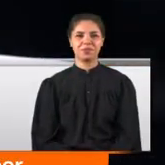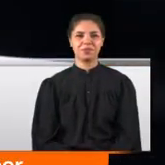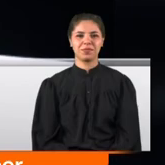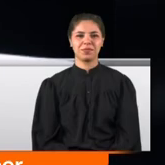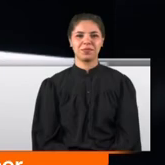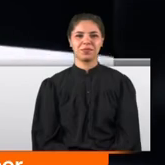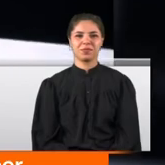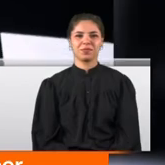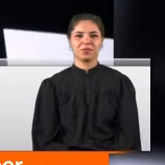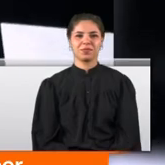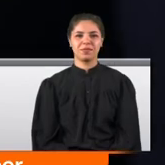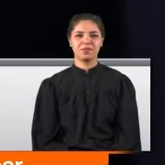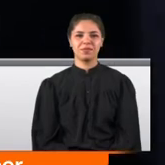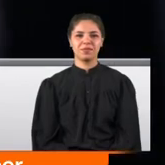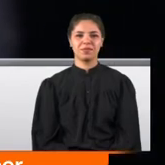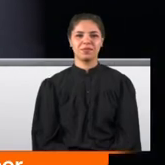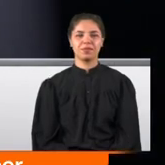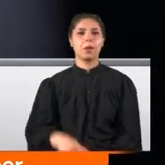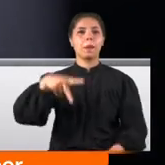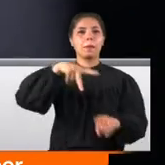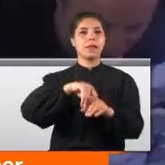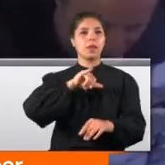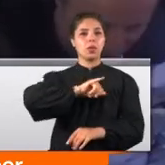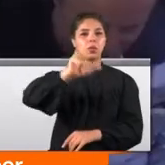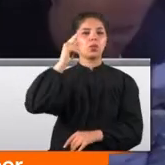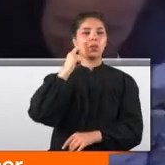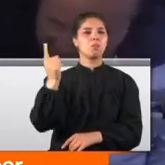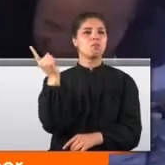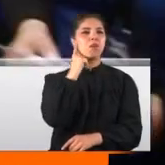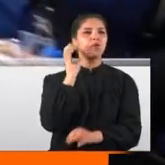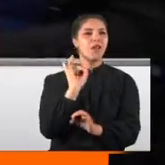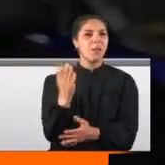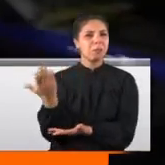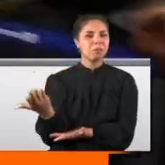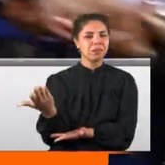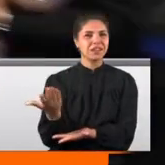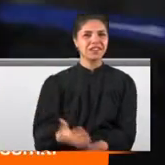That's unbelievable. Oh, thanks. Bindiği her uçakta yıldız olarak karşılanıyor.